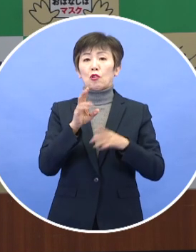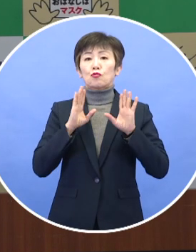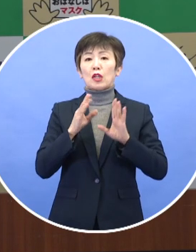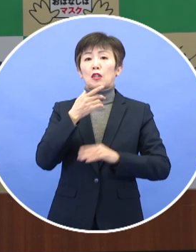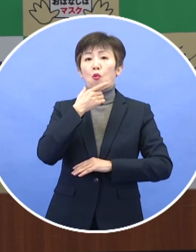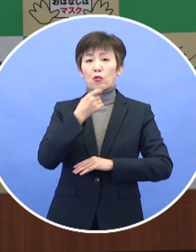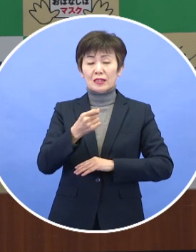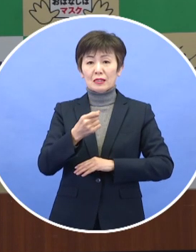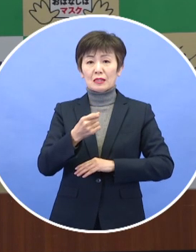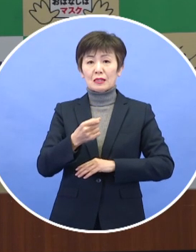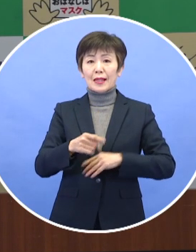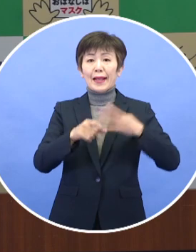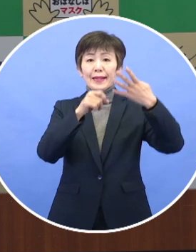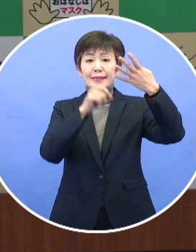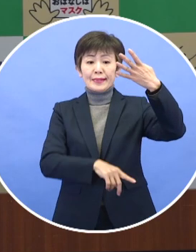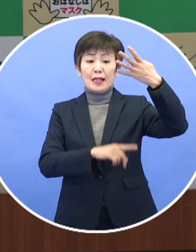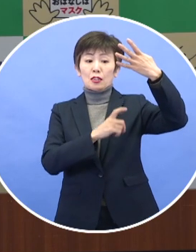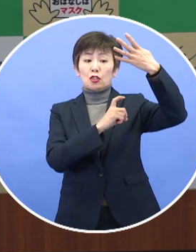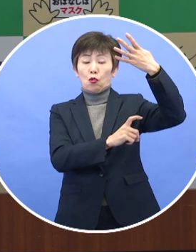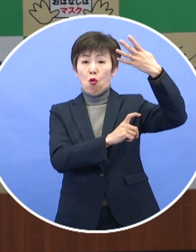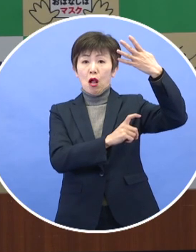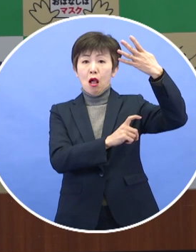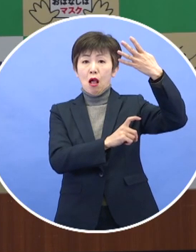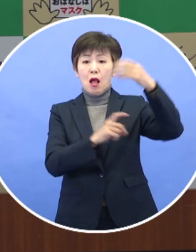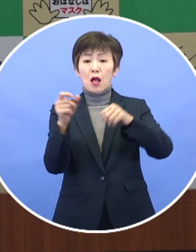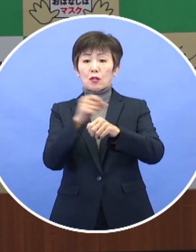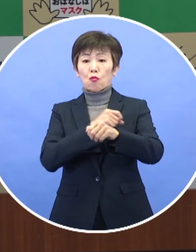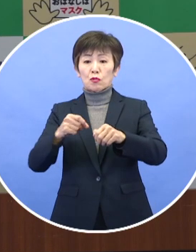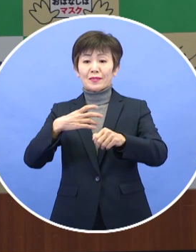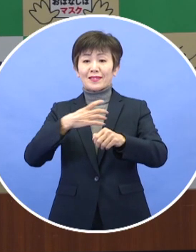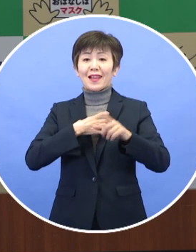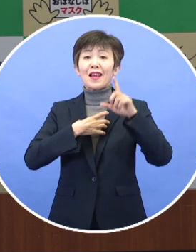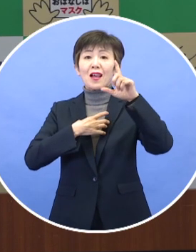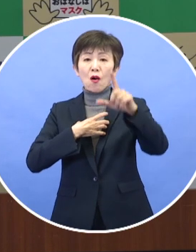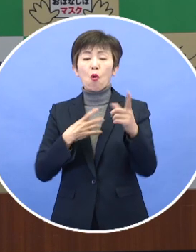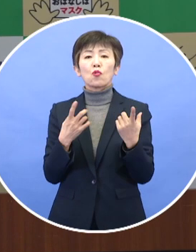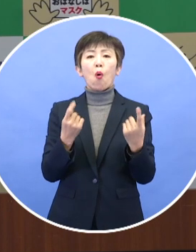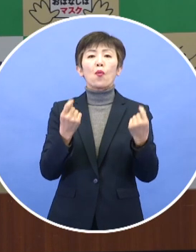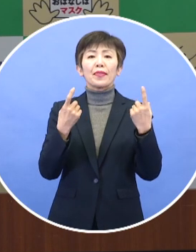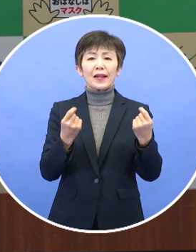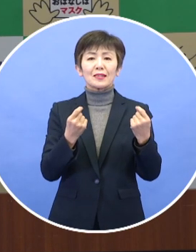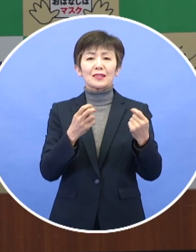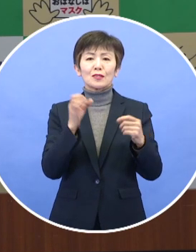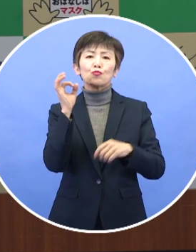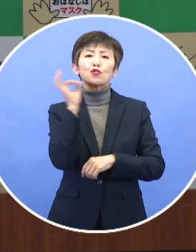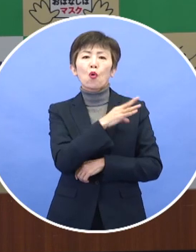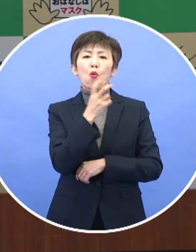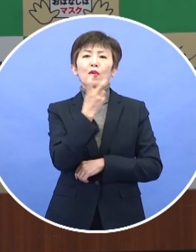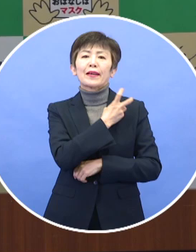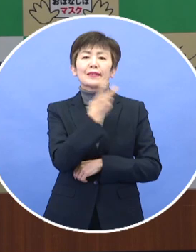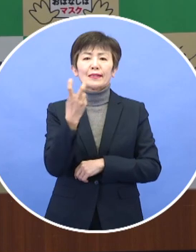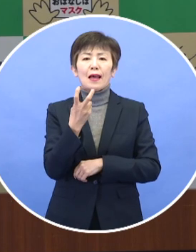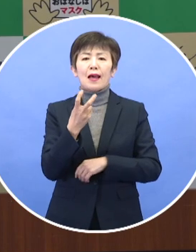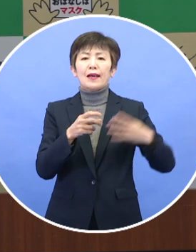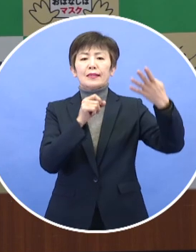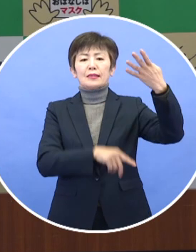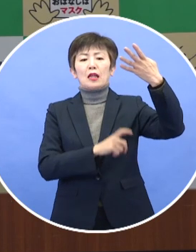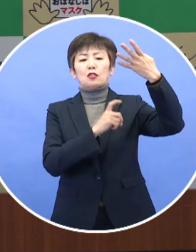ところこの4月10日まで特別警報を延長いたしますので、合わせて無料検査も4月10日まで延長をさせていただきます